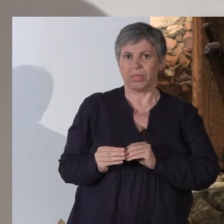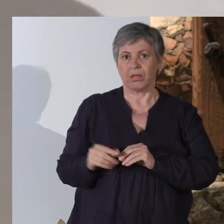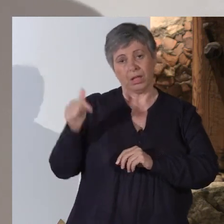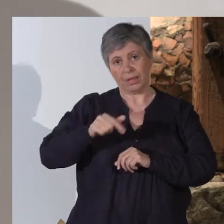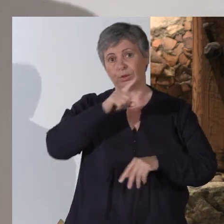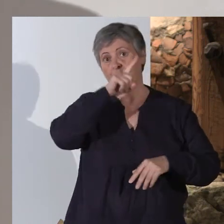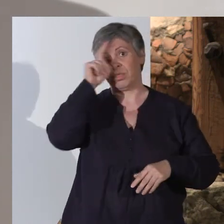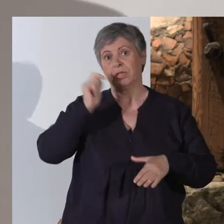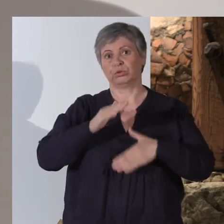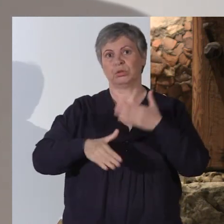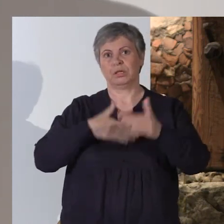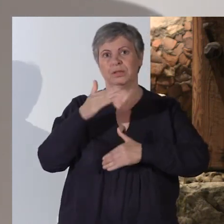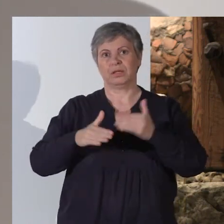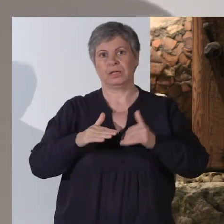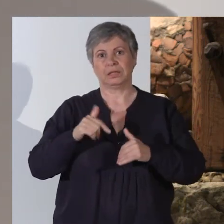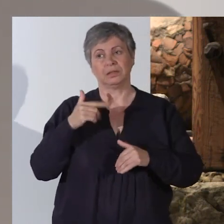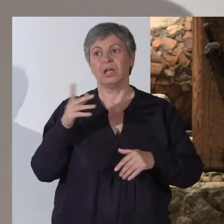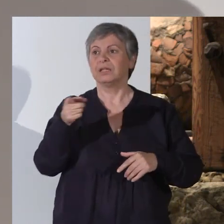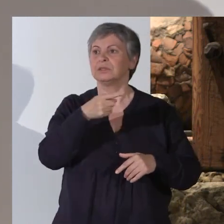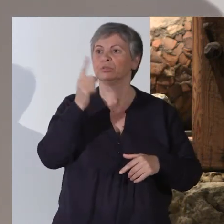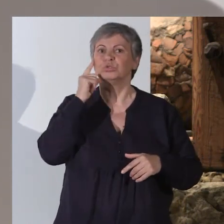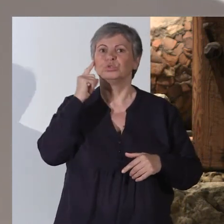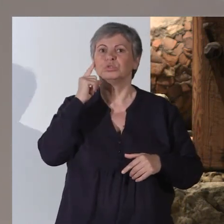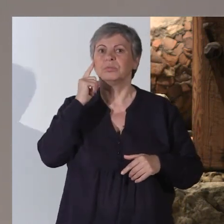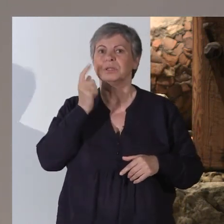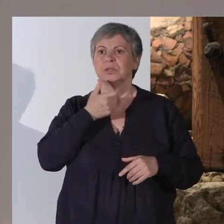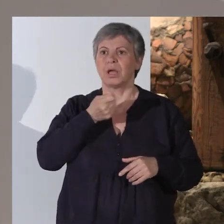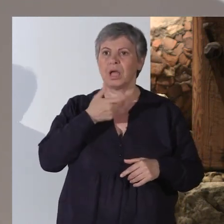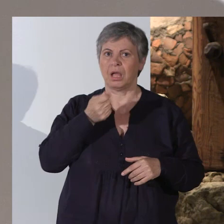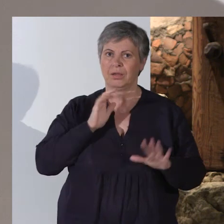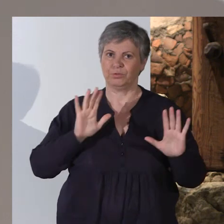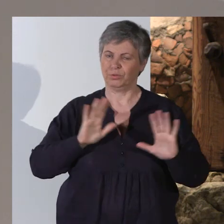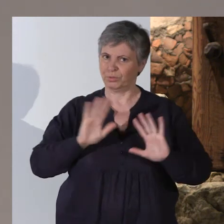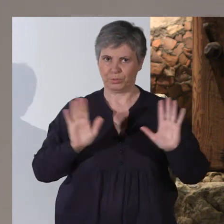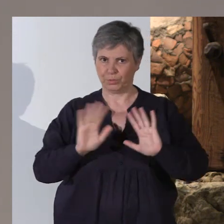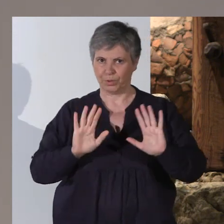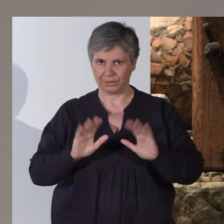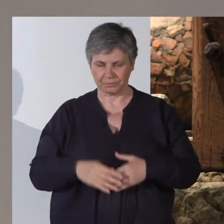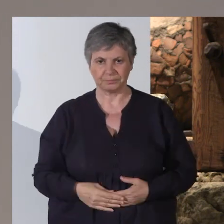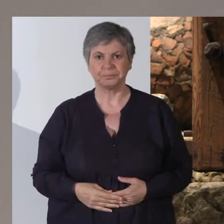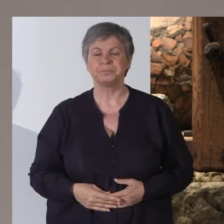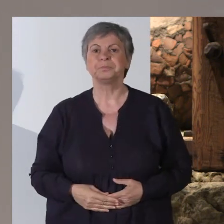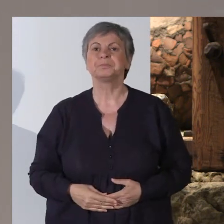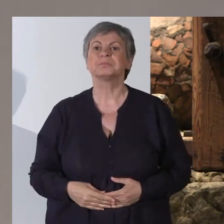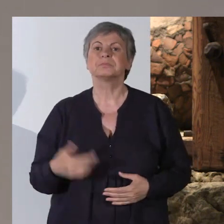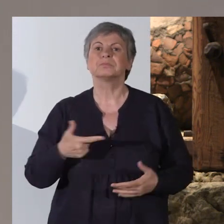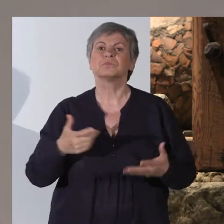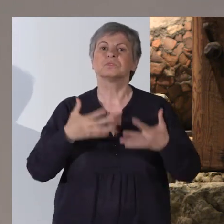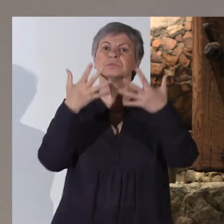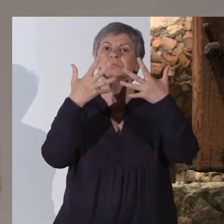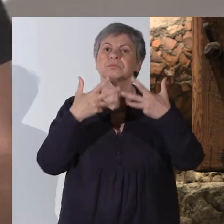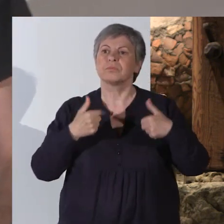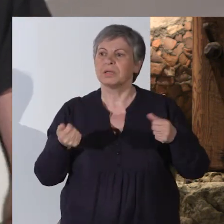δύσκολη διαδικασία από ότι φαντάζεται κανένας είναι οριακά ακατόρθωτη δηλαδή και στις περισσότερες παραστάσεις